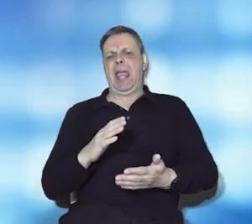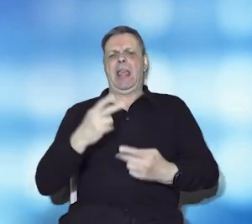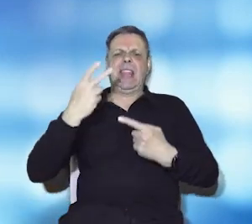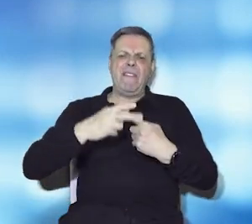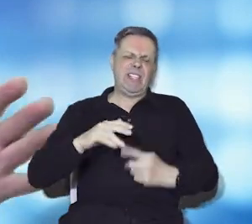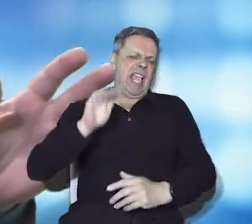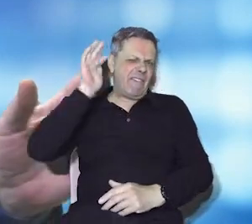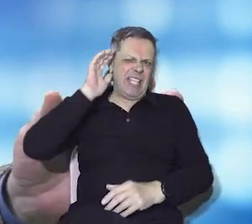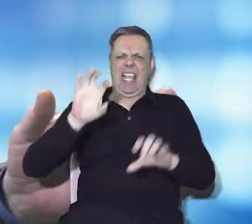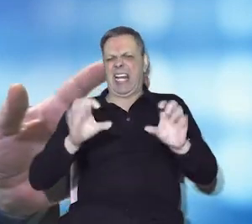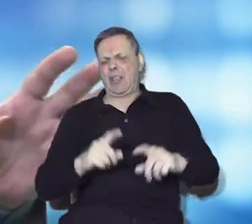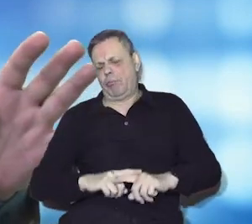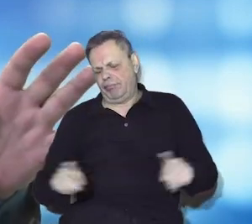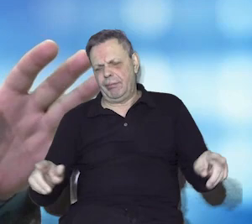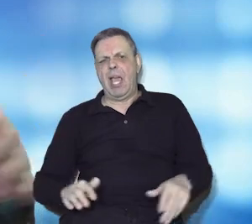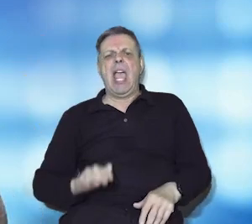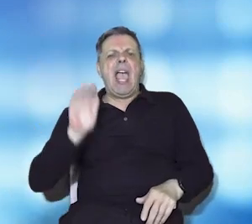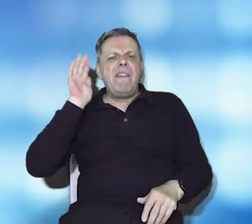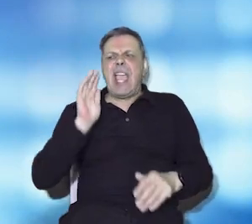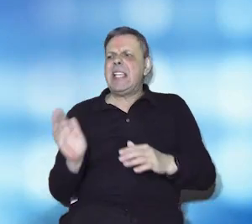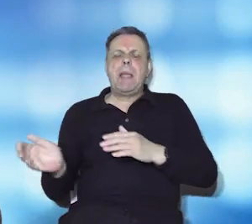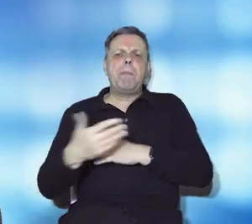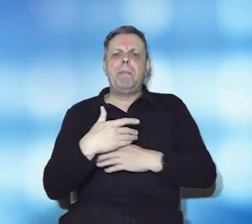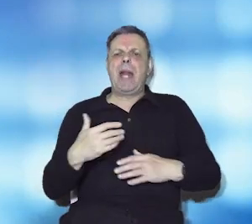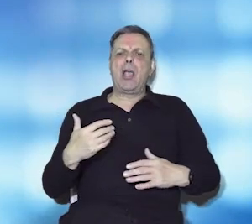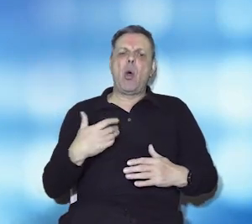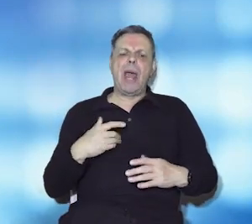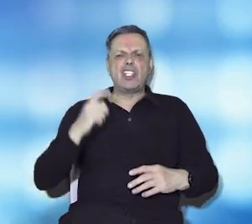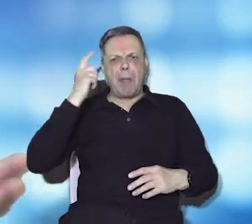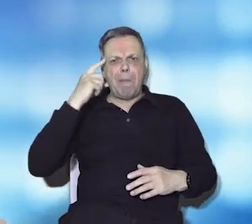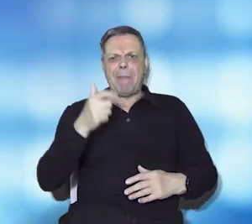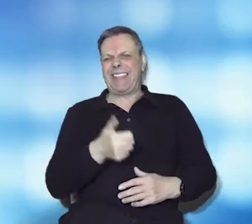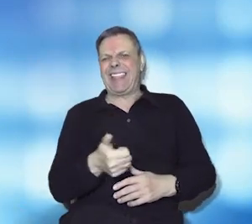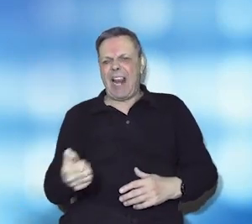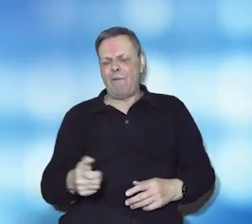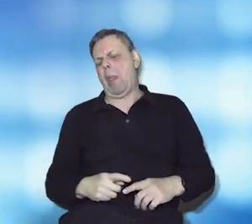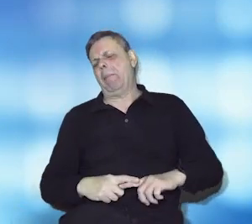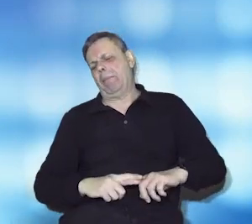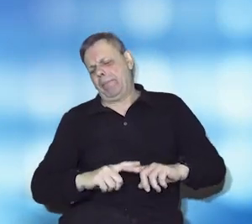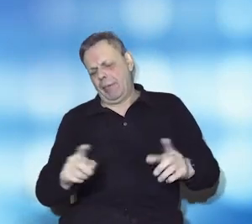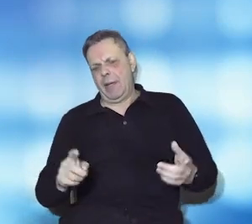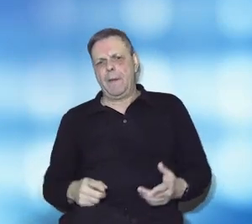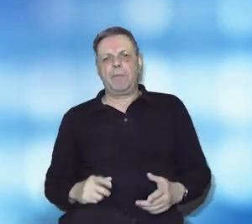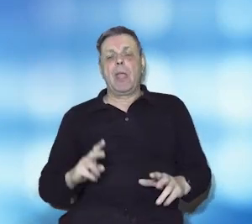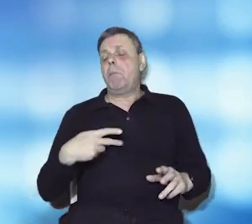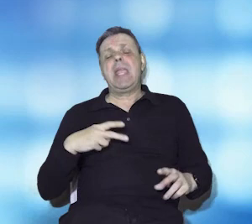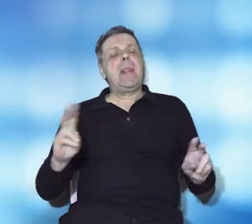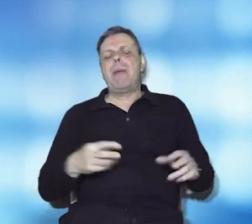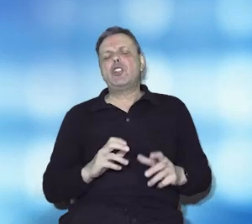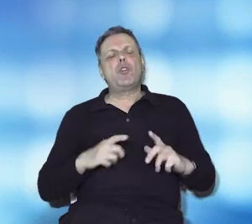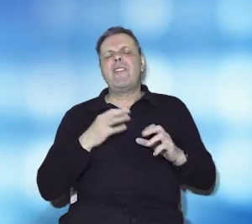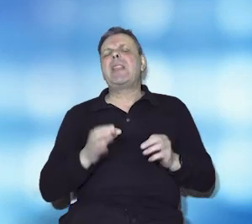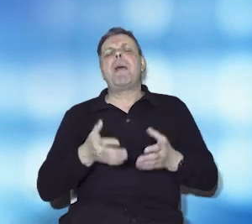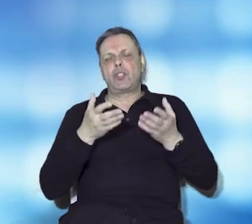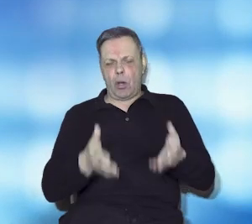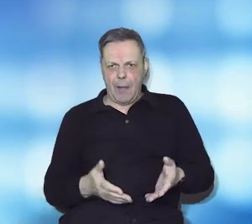hoćete. Vijesti preko ovih naših pametnih telefončića i tako dalje. Ne možemo živjeti bez toga.